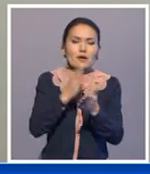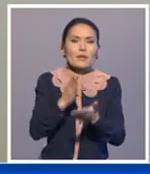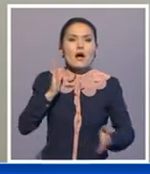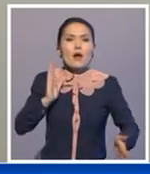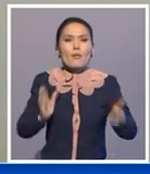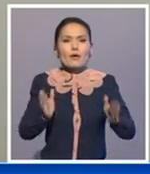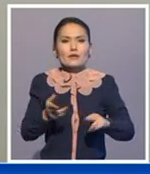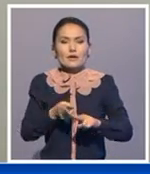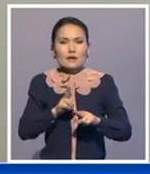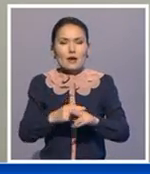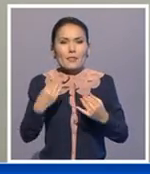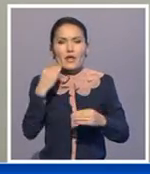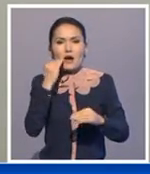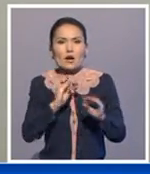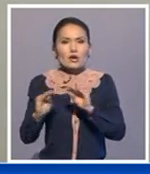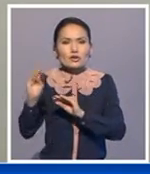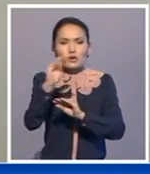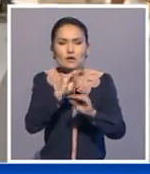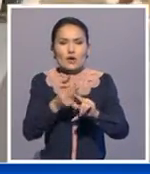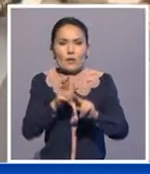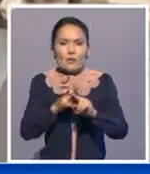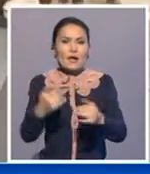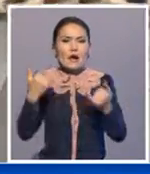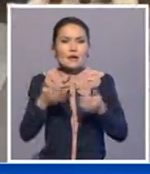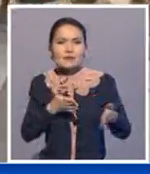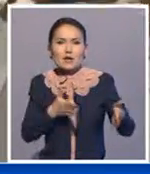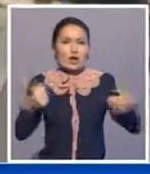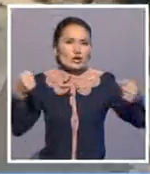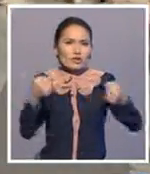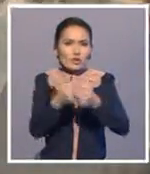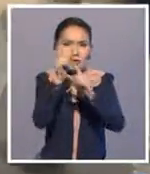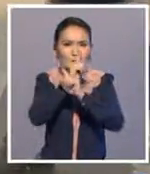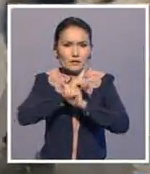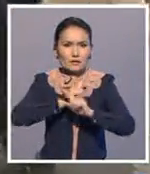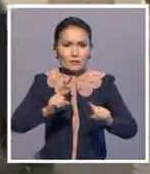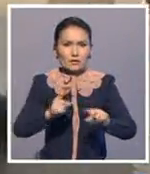гаджеттердің арқасында аппаттың санын азайтып, жолдардағы тәртіпті жақсартпақшы.